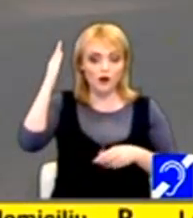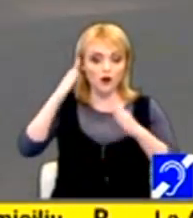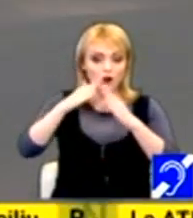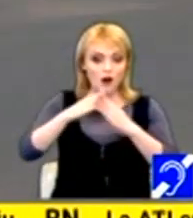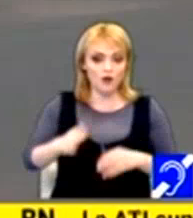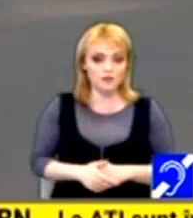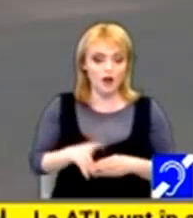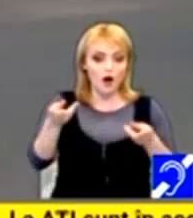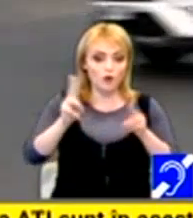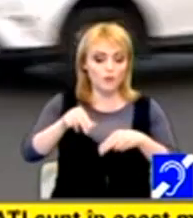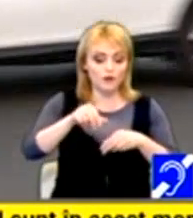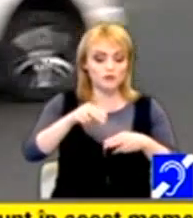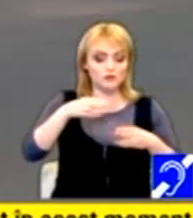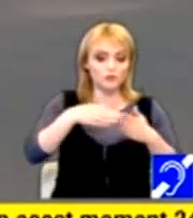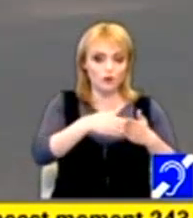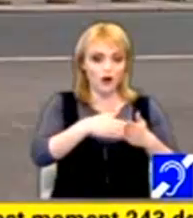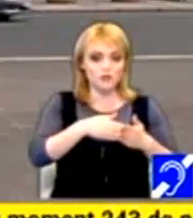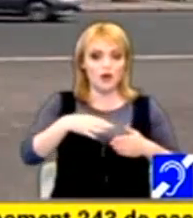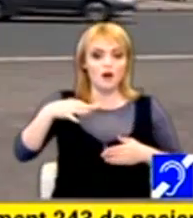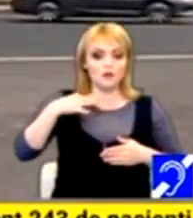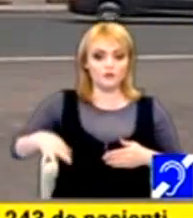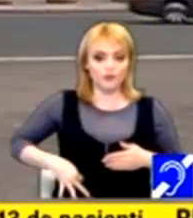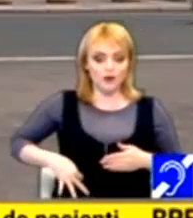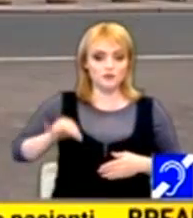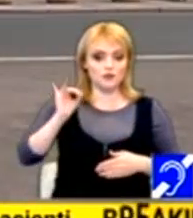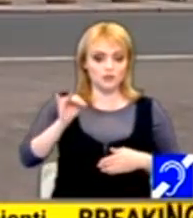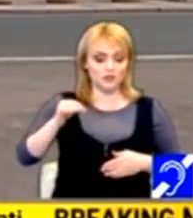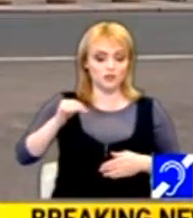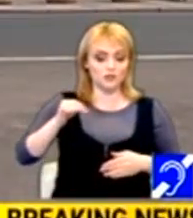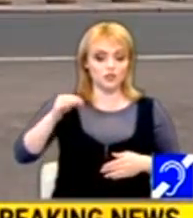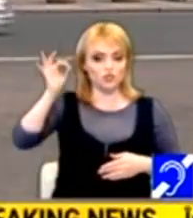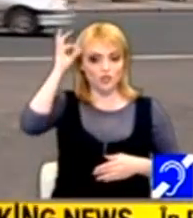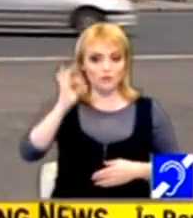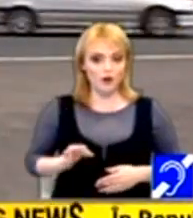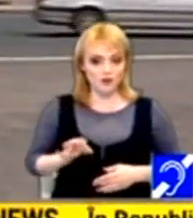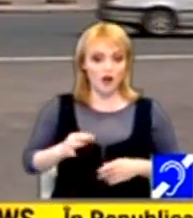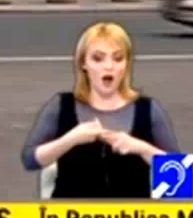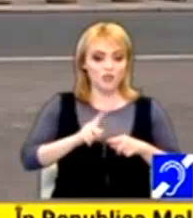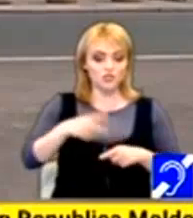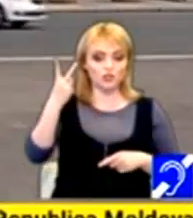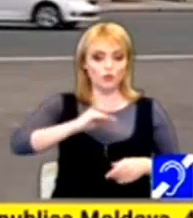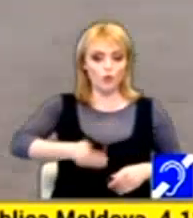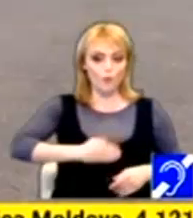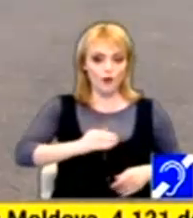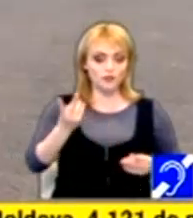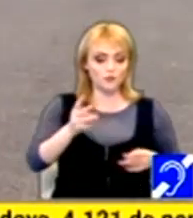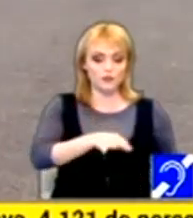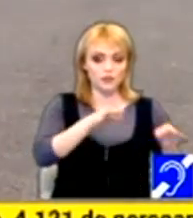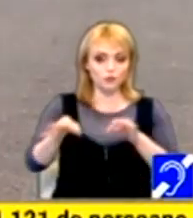Republica Moldova și una din Cehia, care trebuiau să-i aducă pe basarabeni din Franța până acasă, dar nu aveau autorizațiile